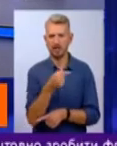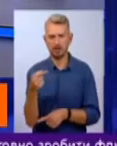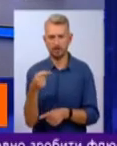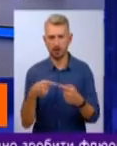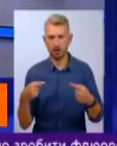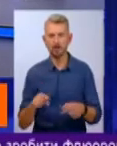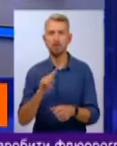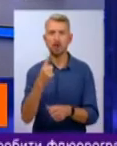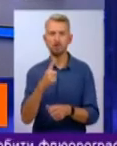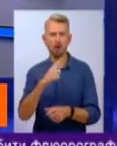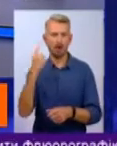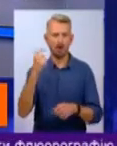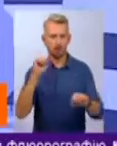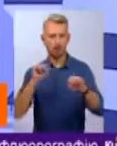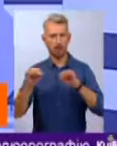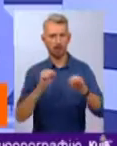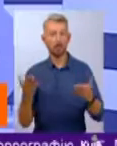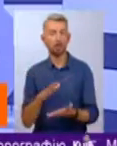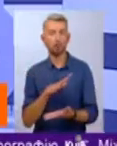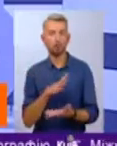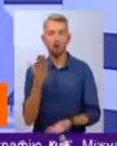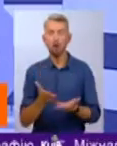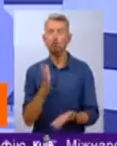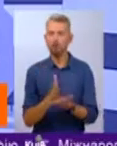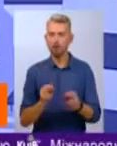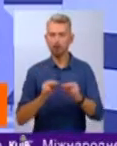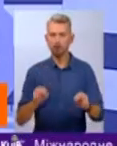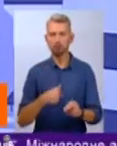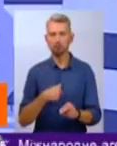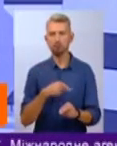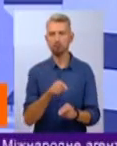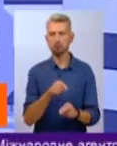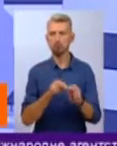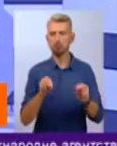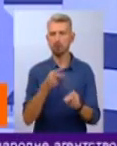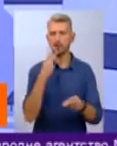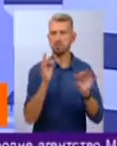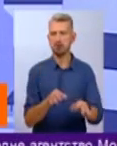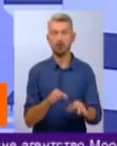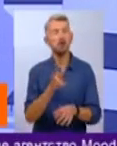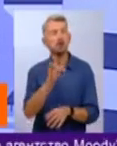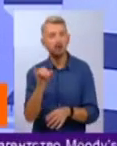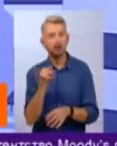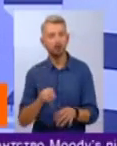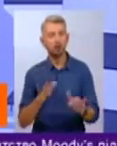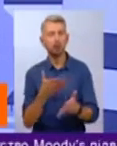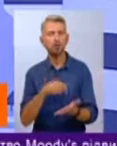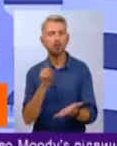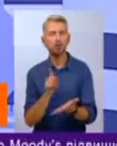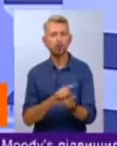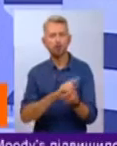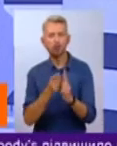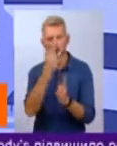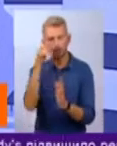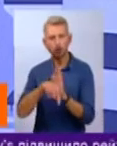Це авторитаризм, який був, тобто, якщо я вчитель, я завжди прав. Ні. В даному випадку ми повинні переходити до